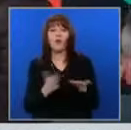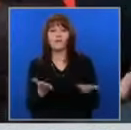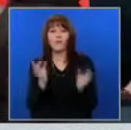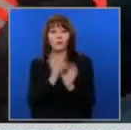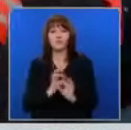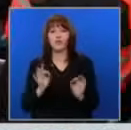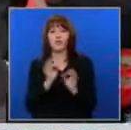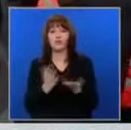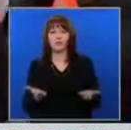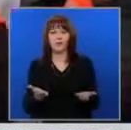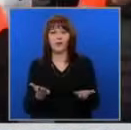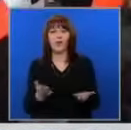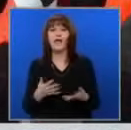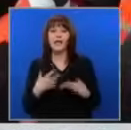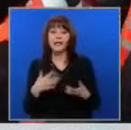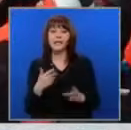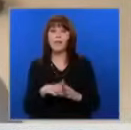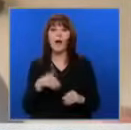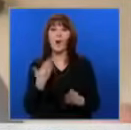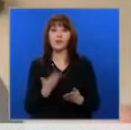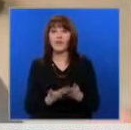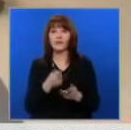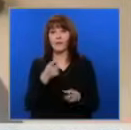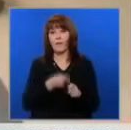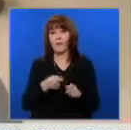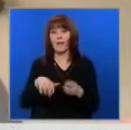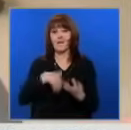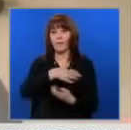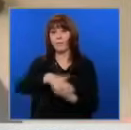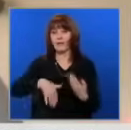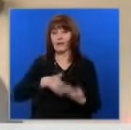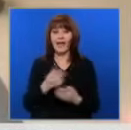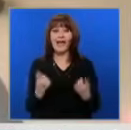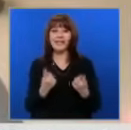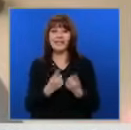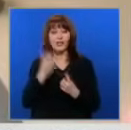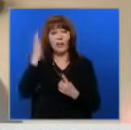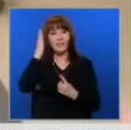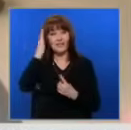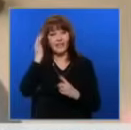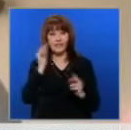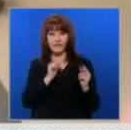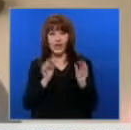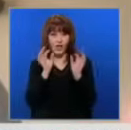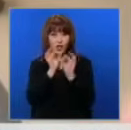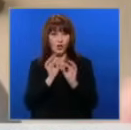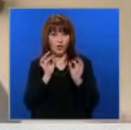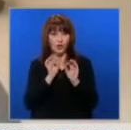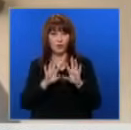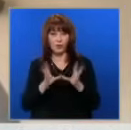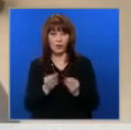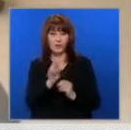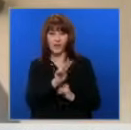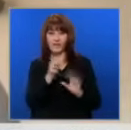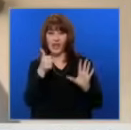искането за оставката на министъра, защото той се знае тази бъркотия. На срещата в Министерски съвет нито една от организациите от